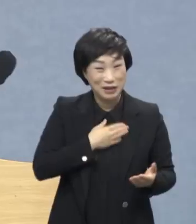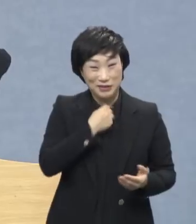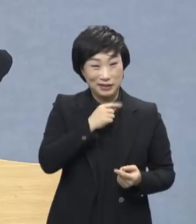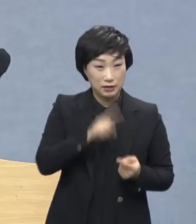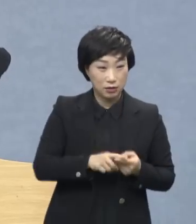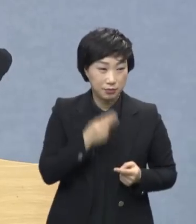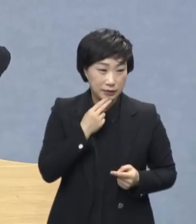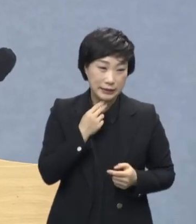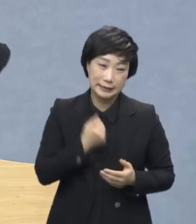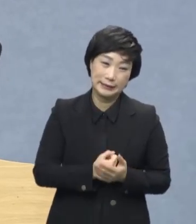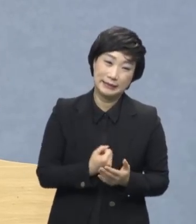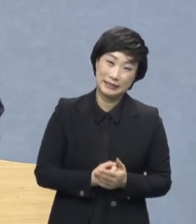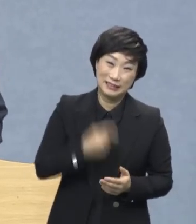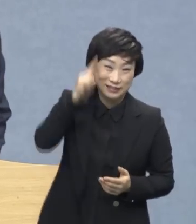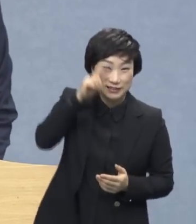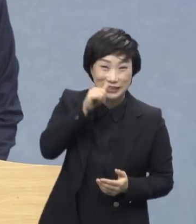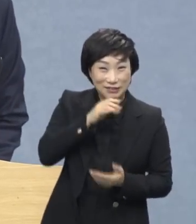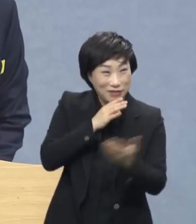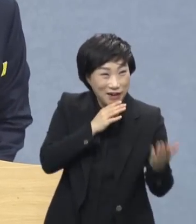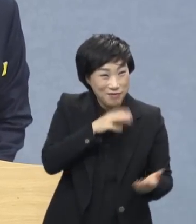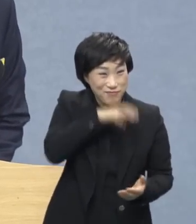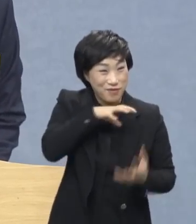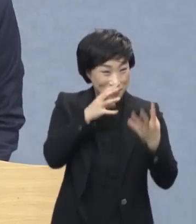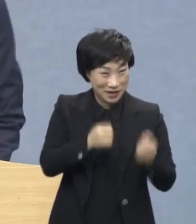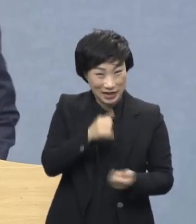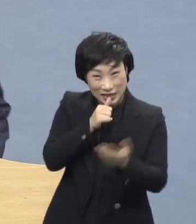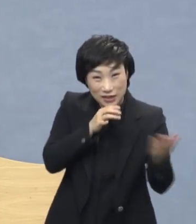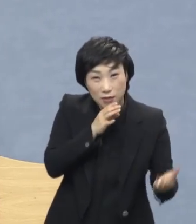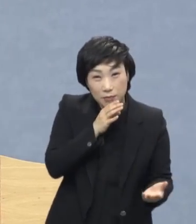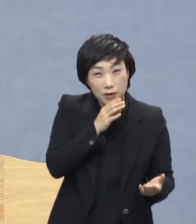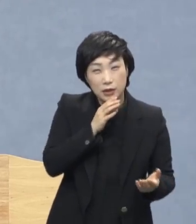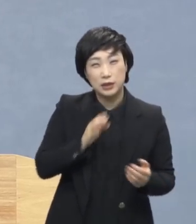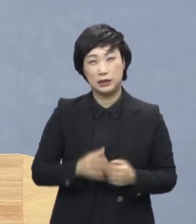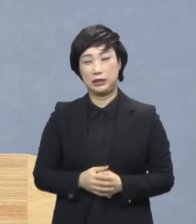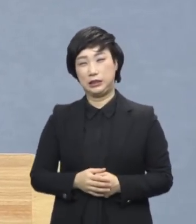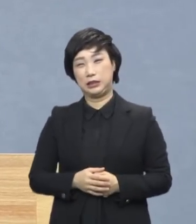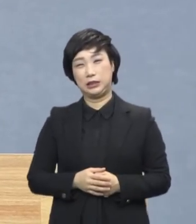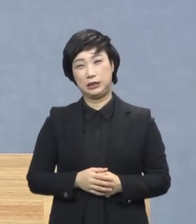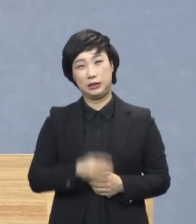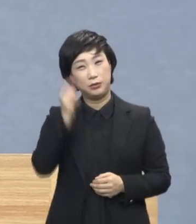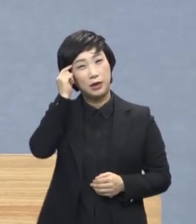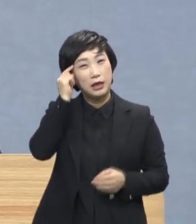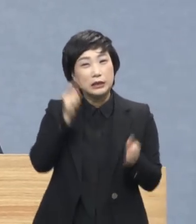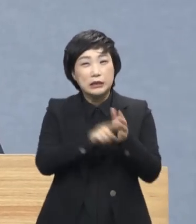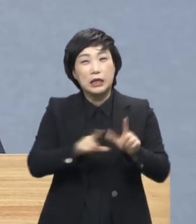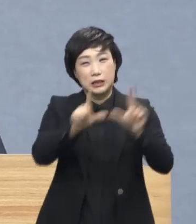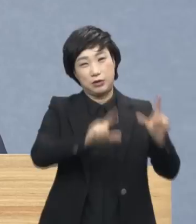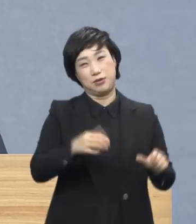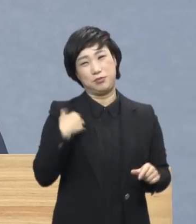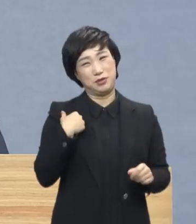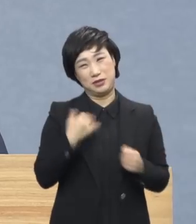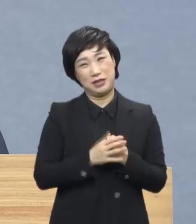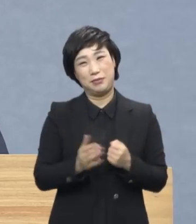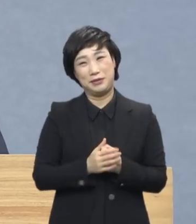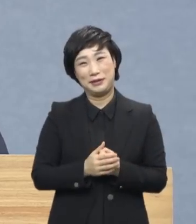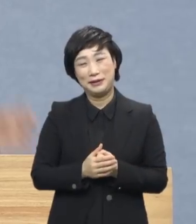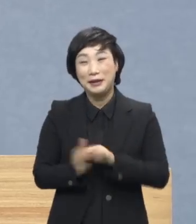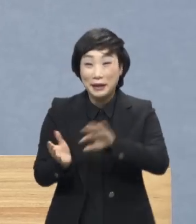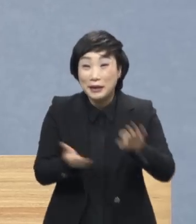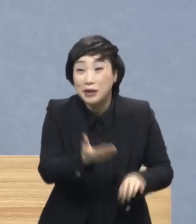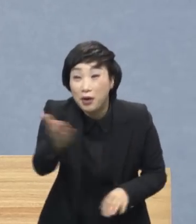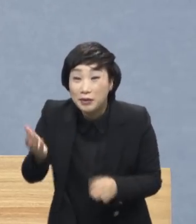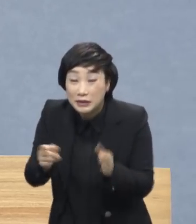속상하잖아. 왜 내 원대로 안 되냐고 불만하잖아. 아직 신앙생활을 몰라서 그래요.